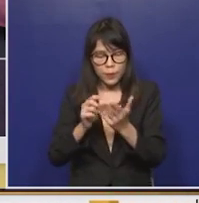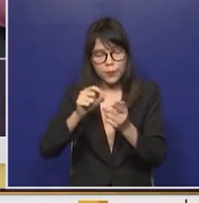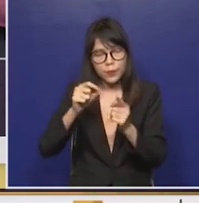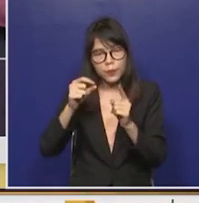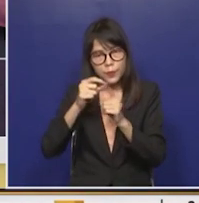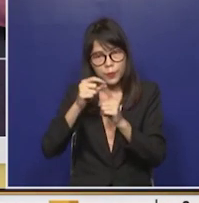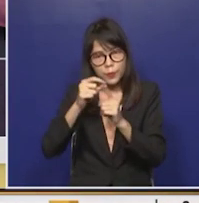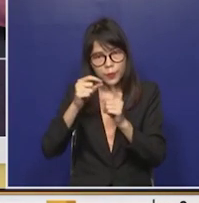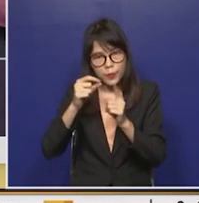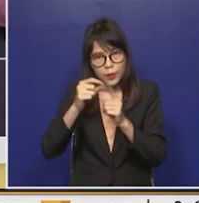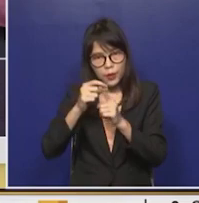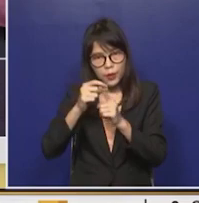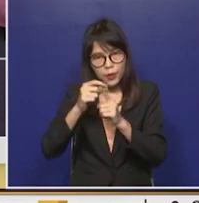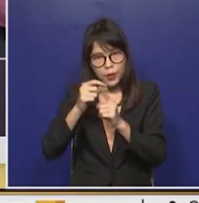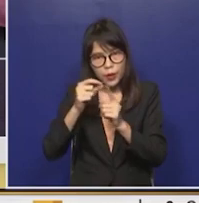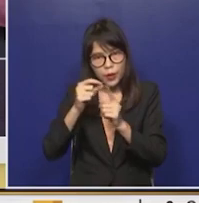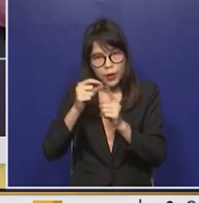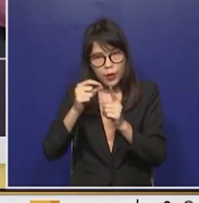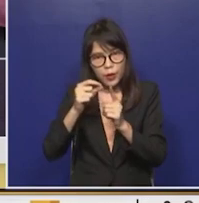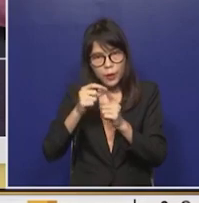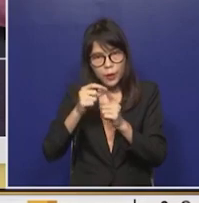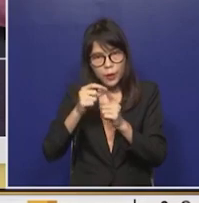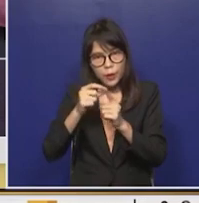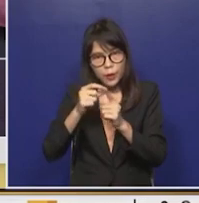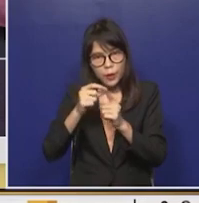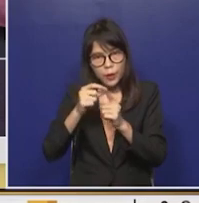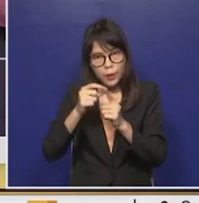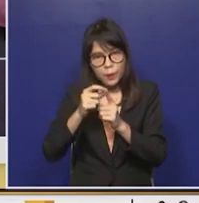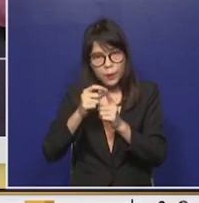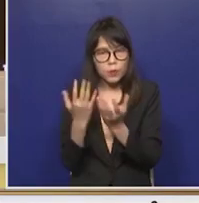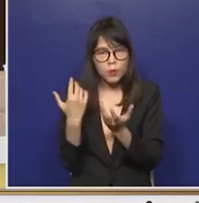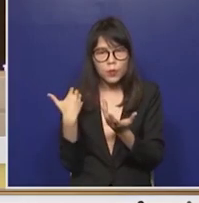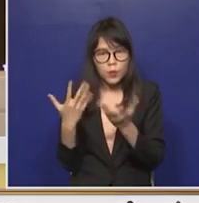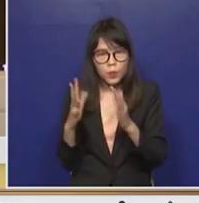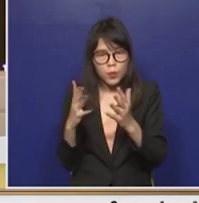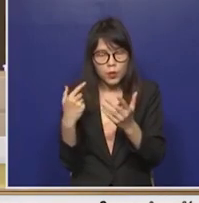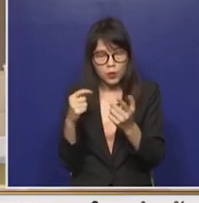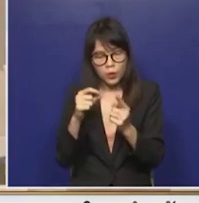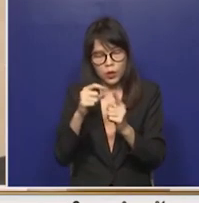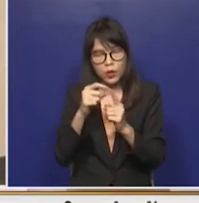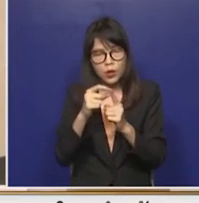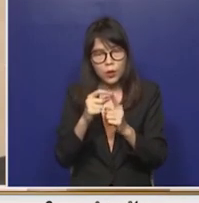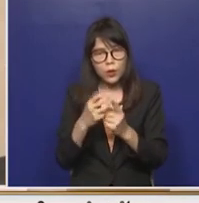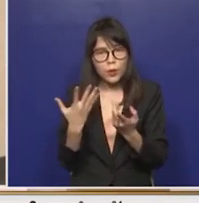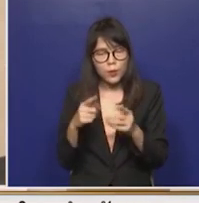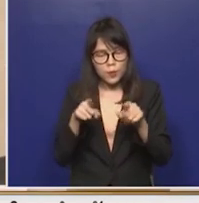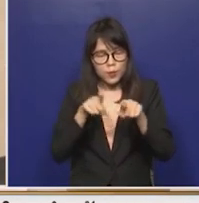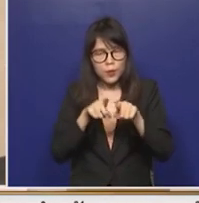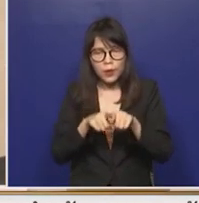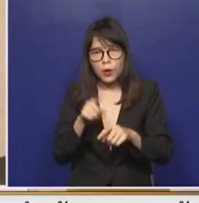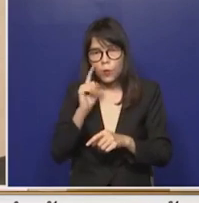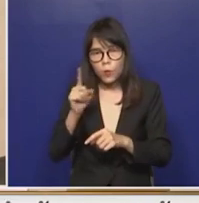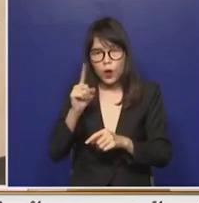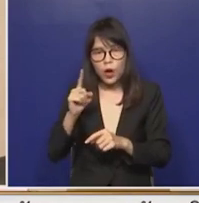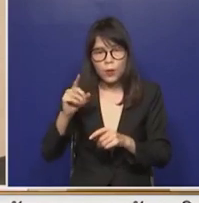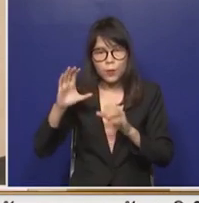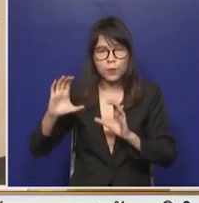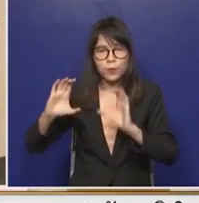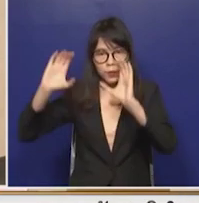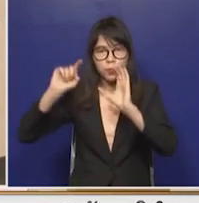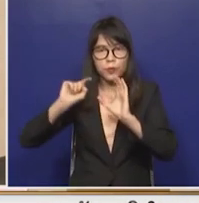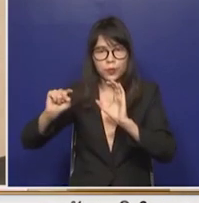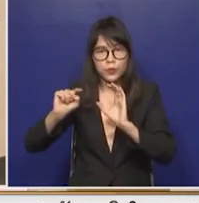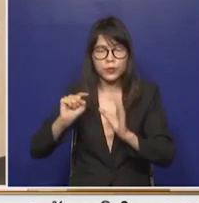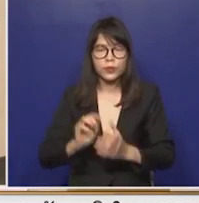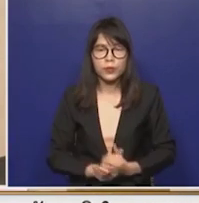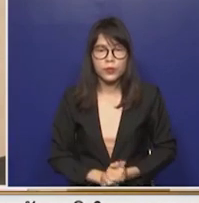ไม่ล่วงละเมิดต่อสถาบันแต่เป็นคำกล่าวหาที่รุนแรงต่อรัฐบาลแน่นอนรัฐบาลคงไม่อยู่เฉยรัฐบาลต้องตอบและคำต